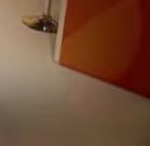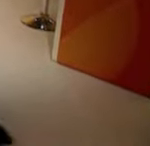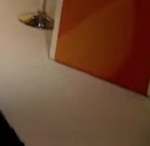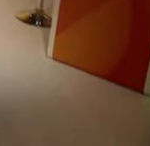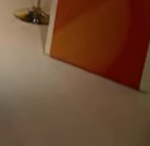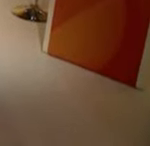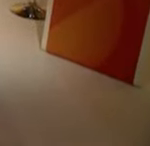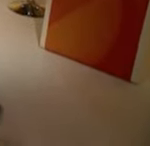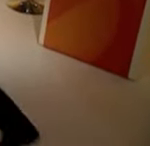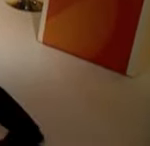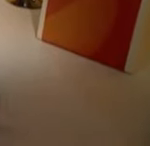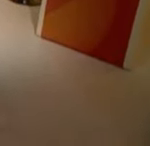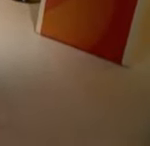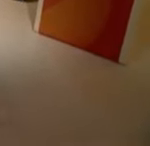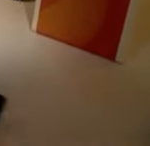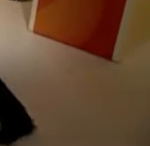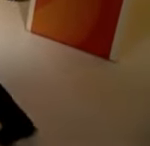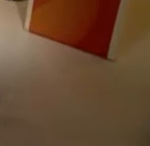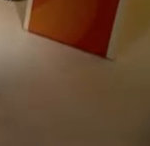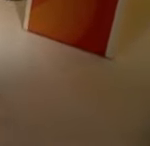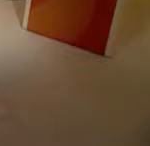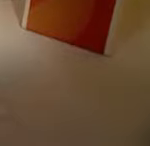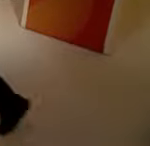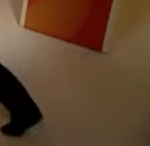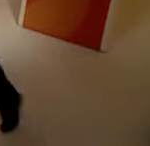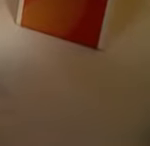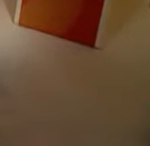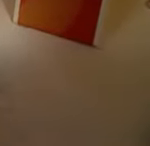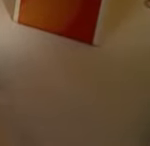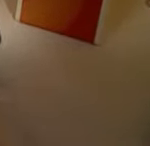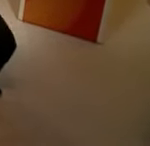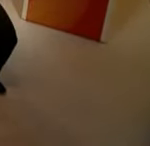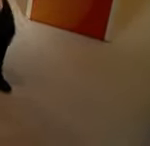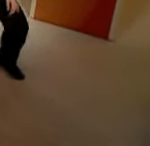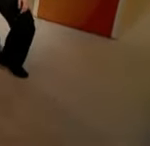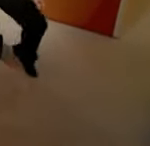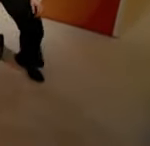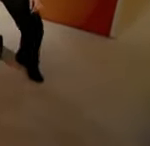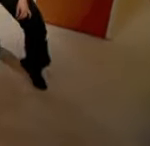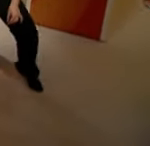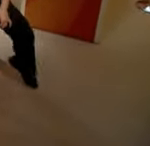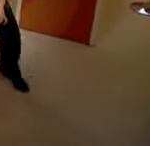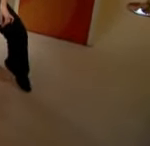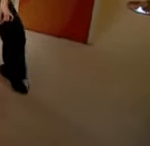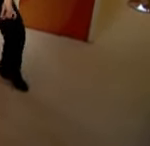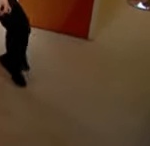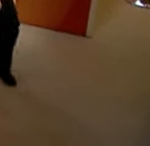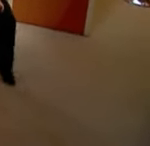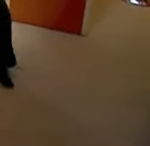koleno, hop, tak a jenom uděláme dupy, dupy, dupy,